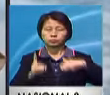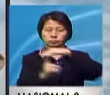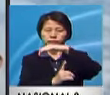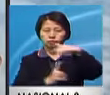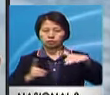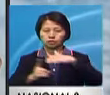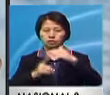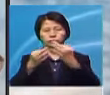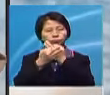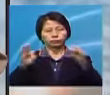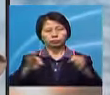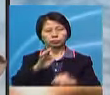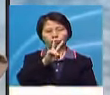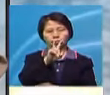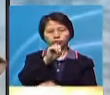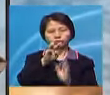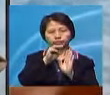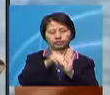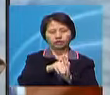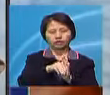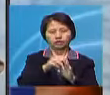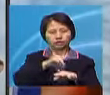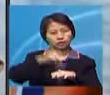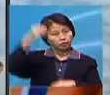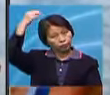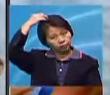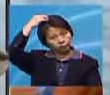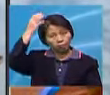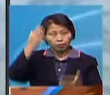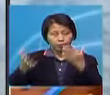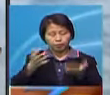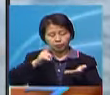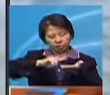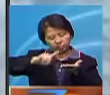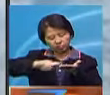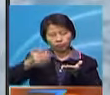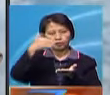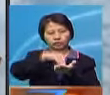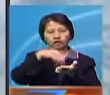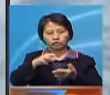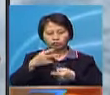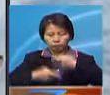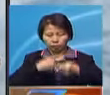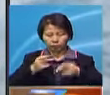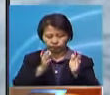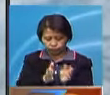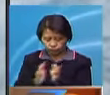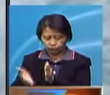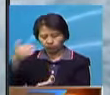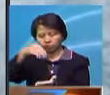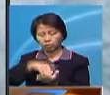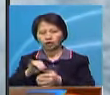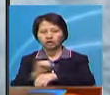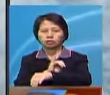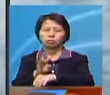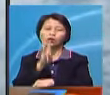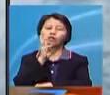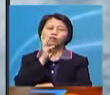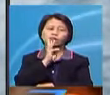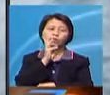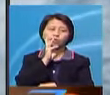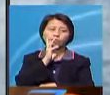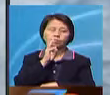Dasar air percuma 20 meter padu di Selangor mungkin disemak semula selepas proses penstrukturan semula industri air